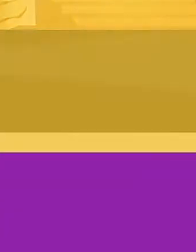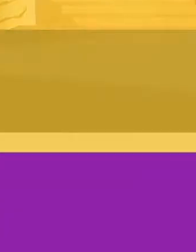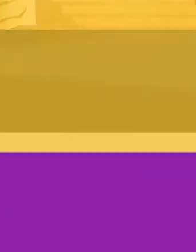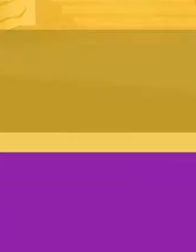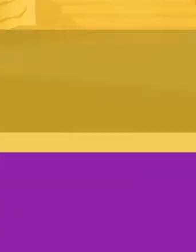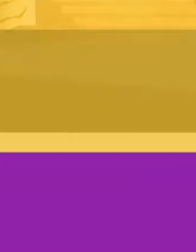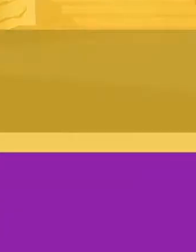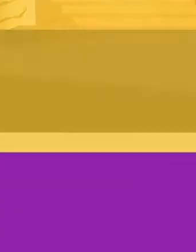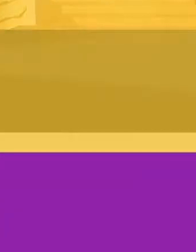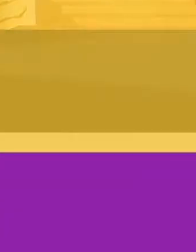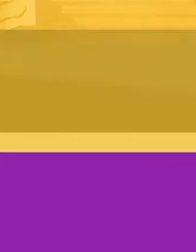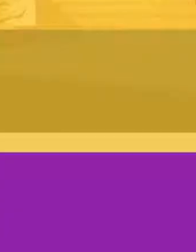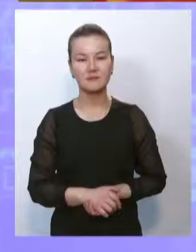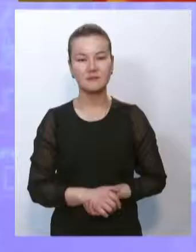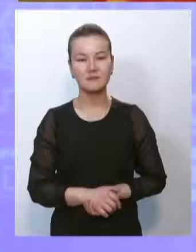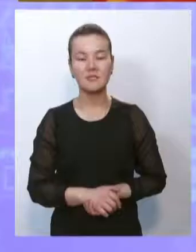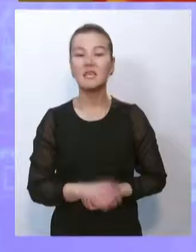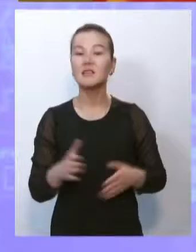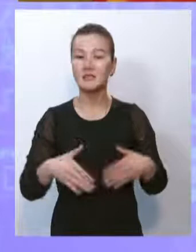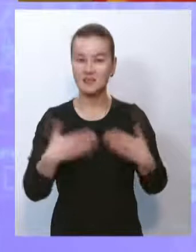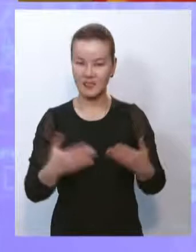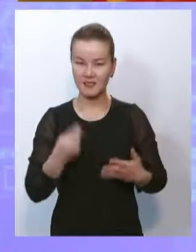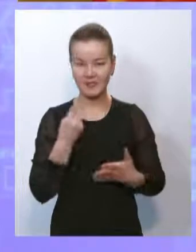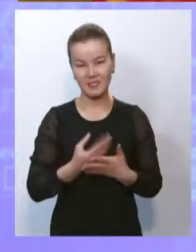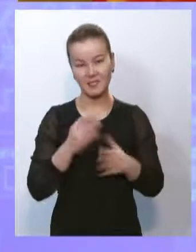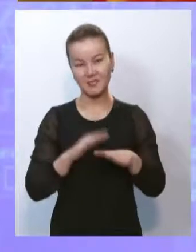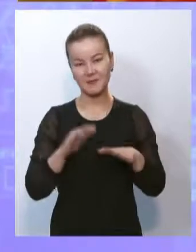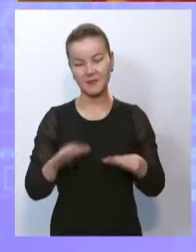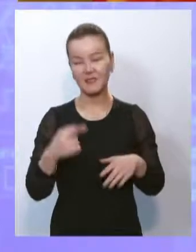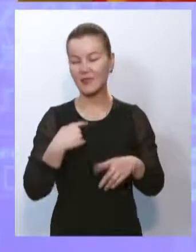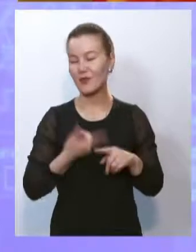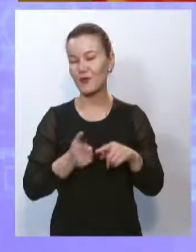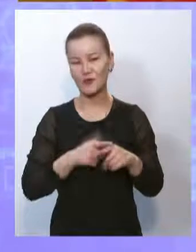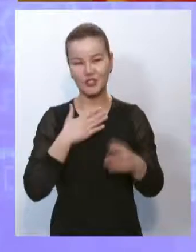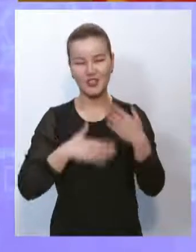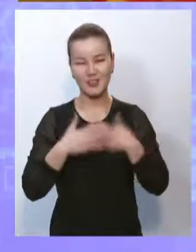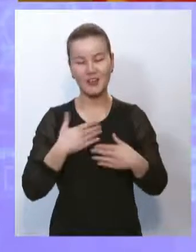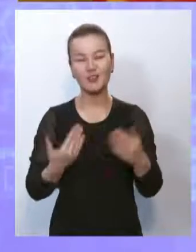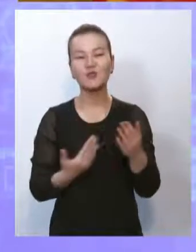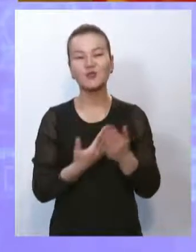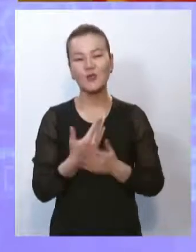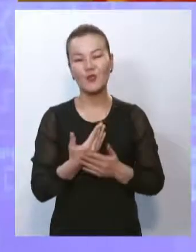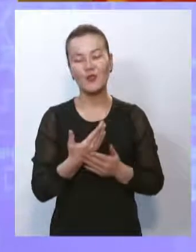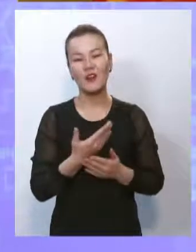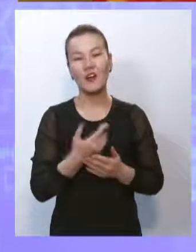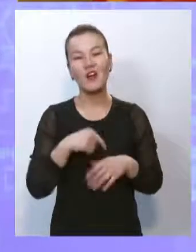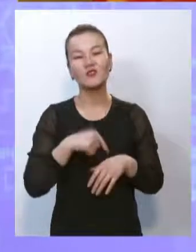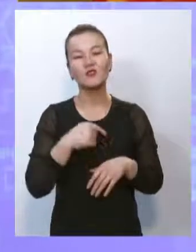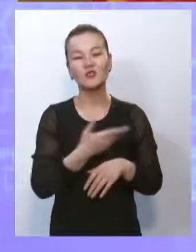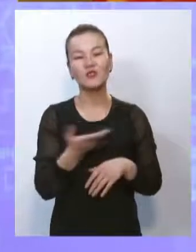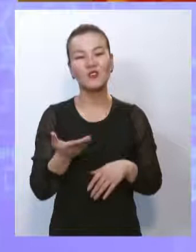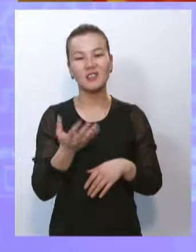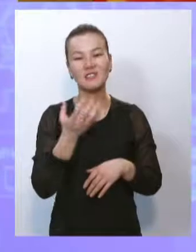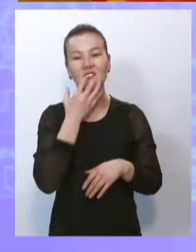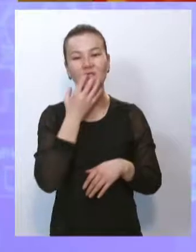день amarok здравствуйте дорогие ребята я очень рада снова ощутить тепло ваших глаз